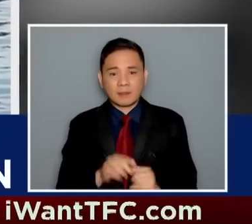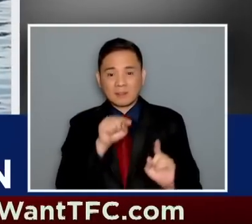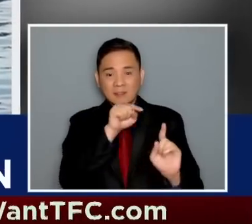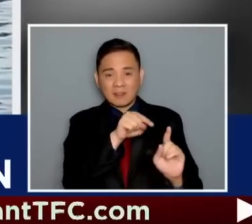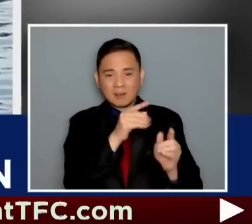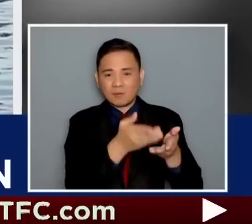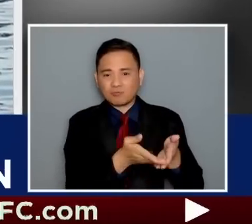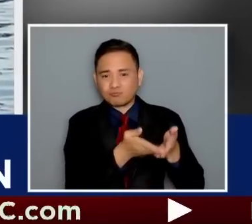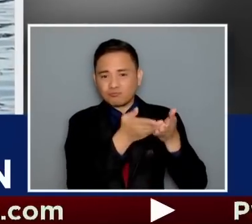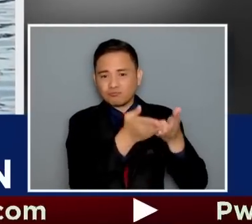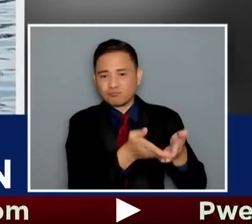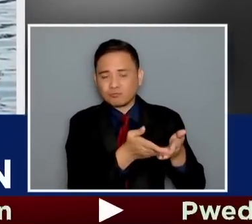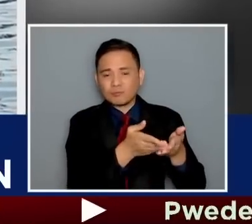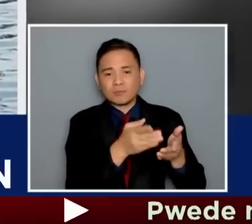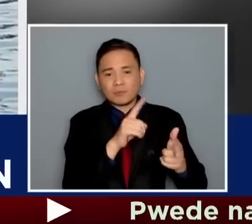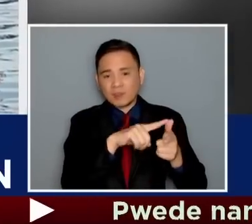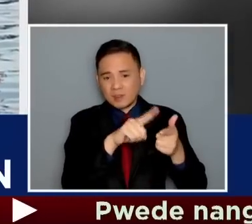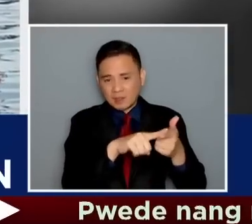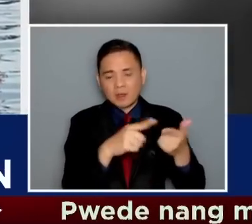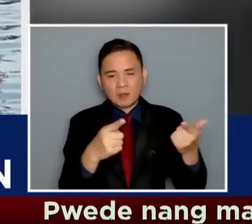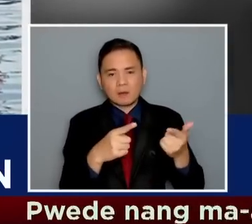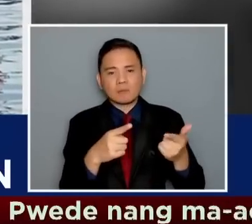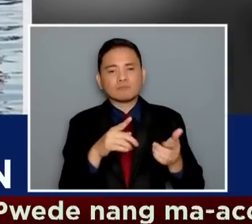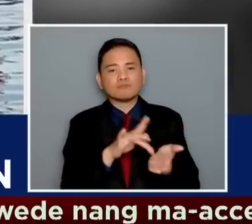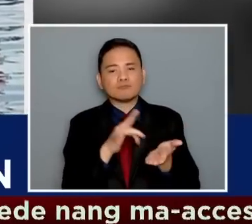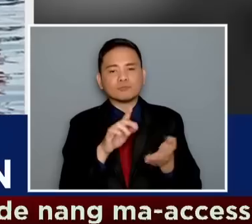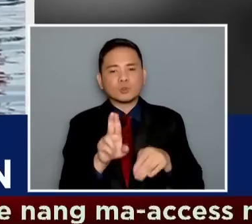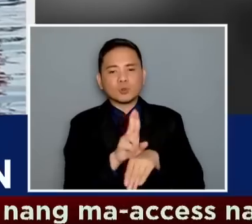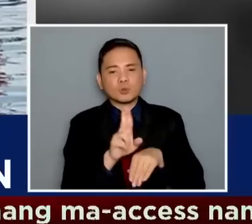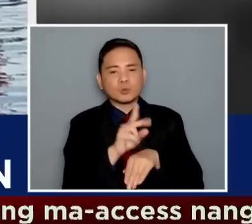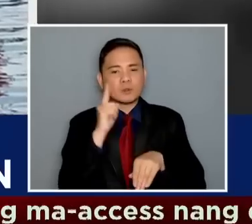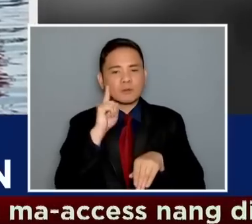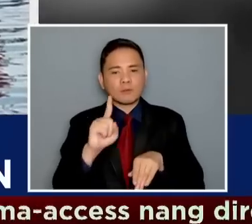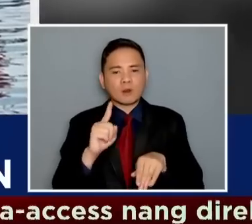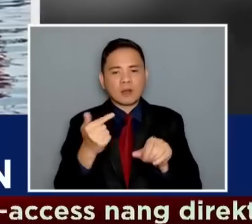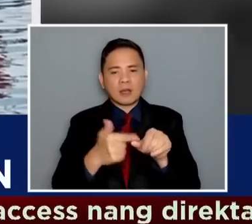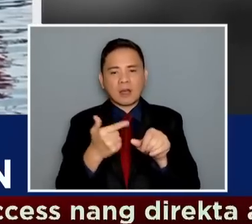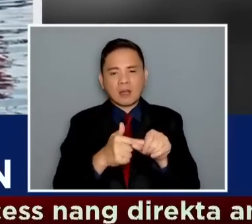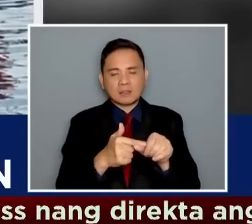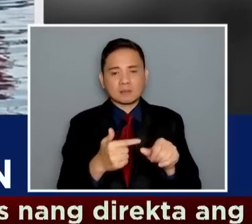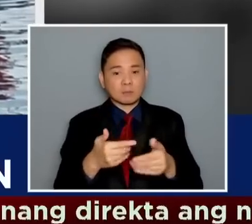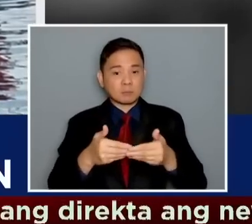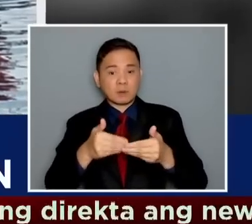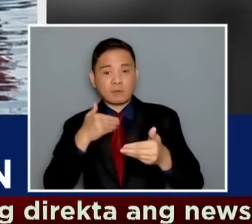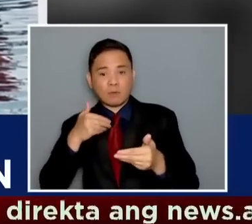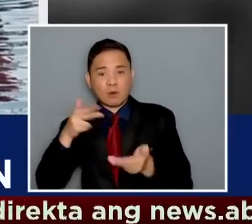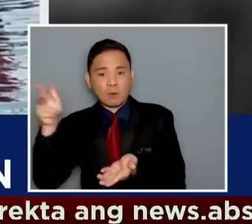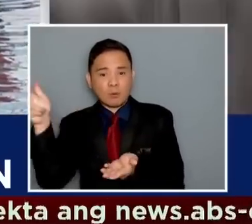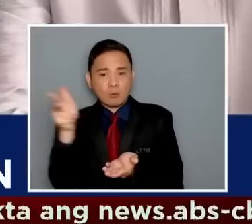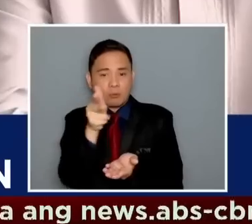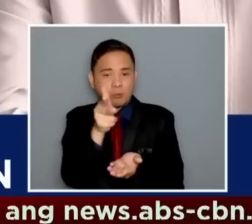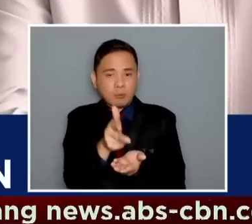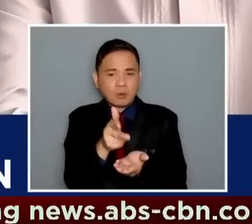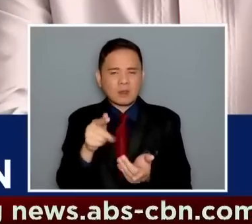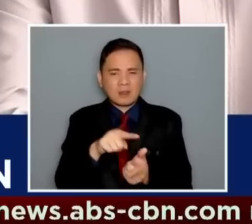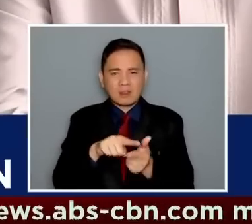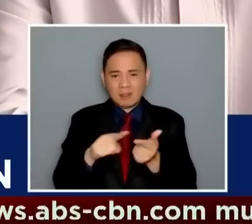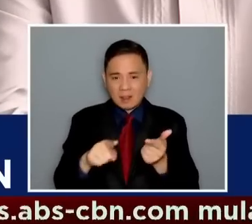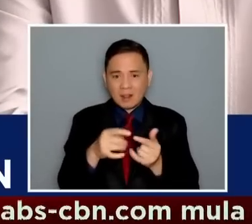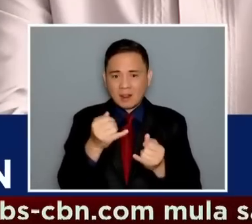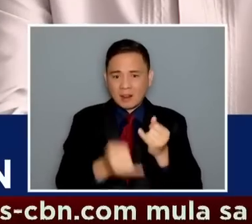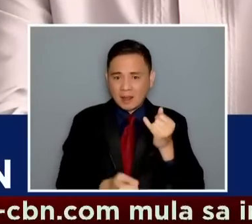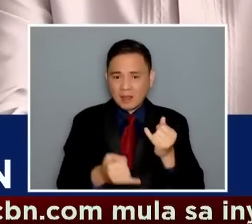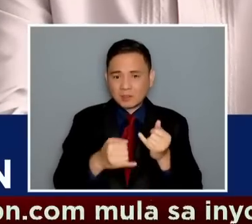dagat bago ginawang kargahan ng LPG tank, pagkatapos ay landing craft at pinakahuli ay oil tanker. According